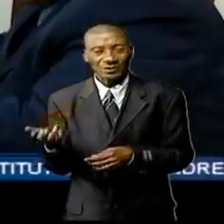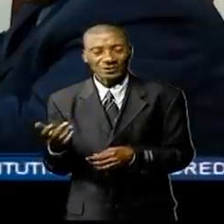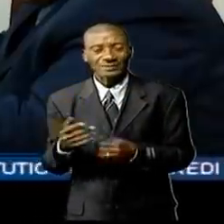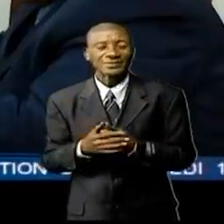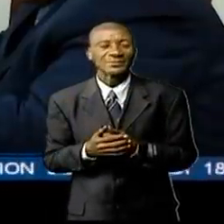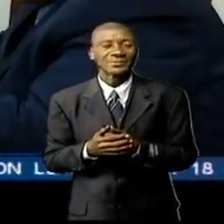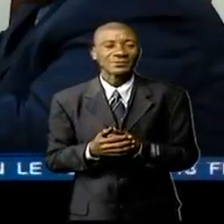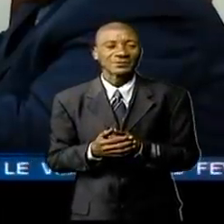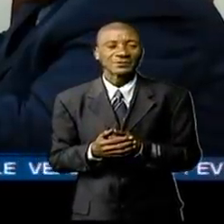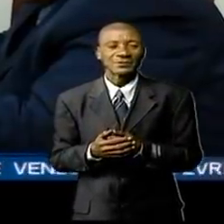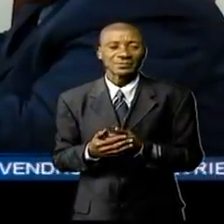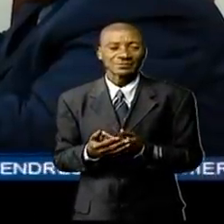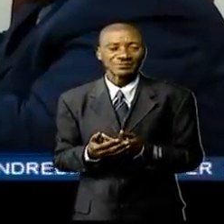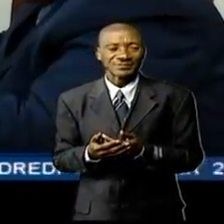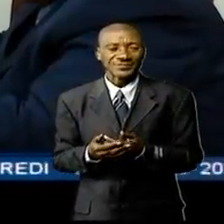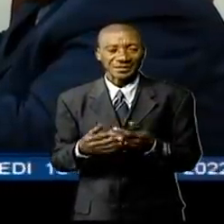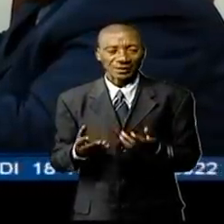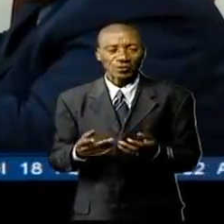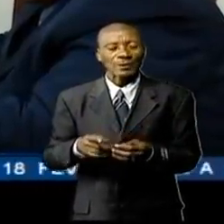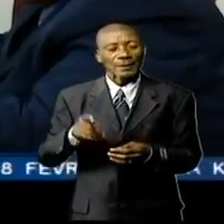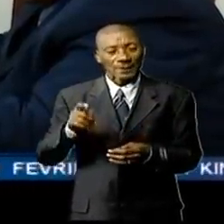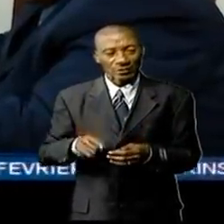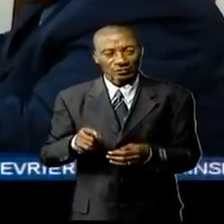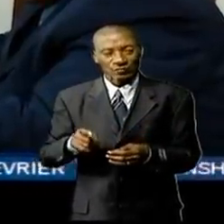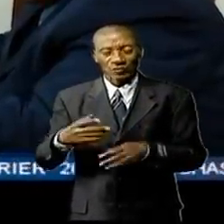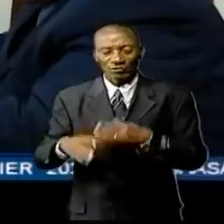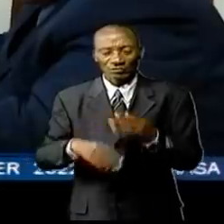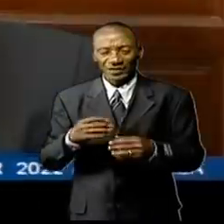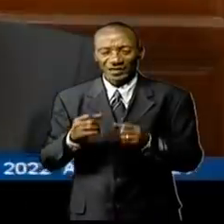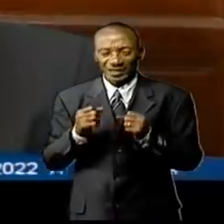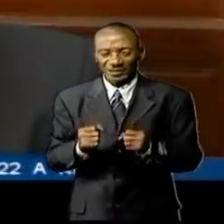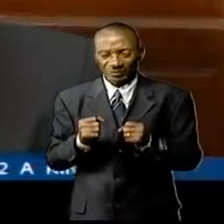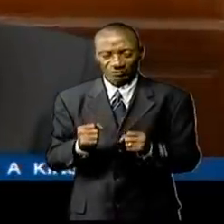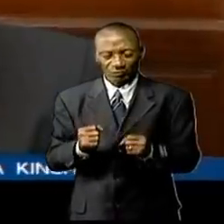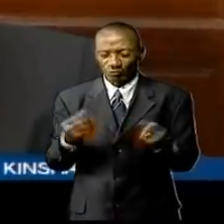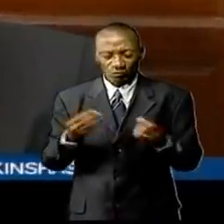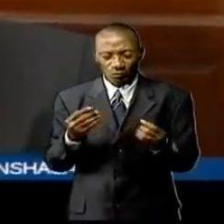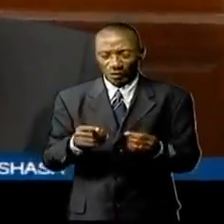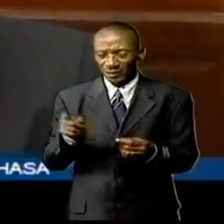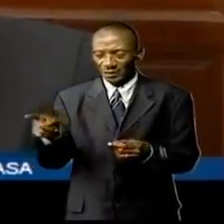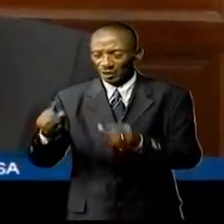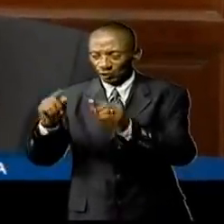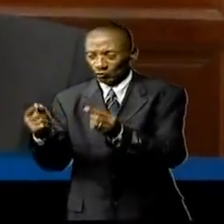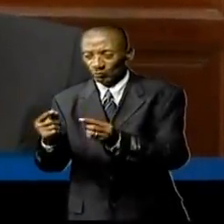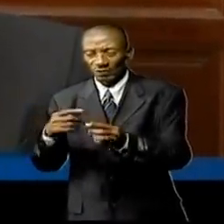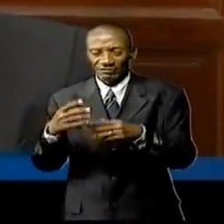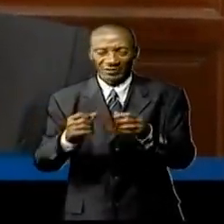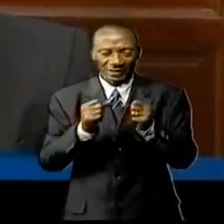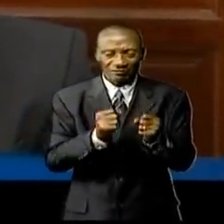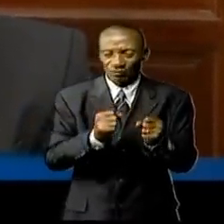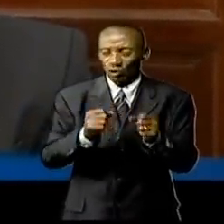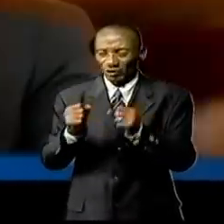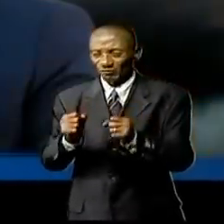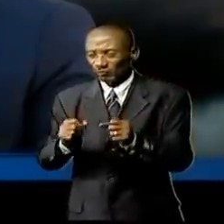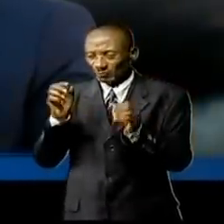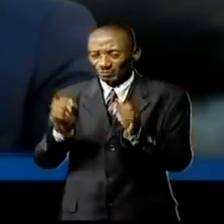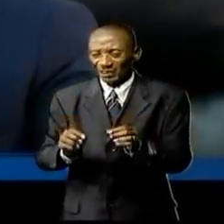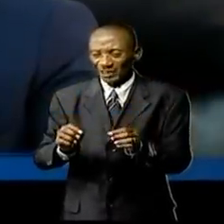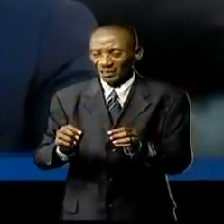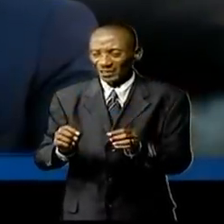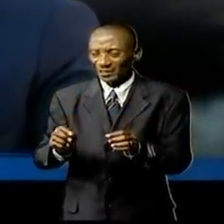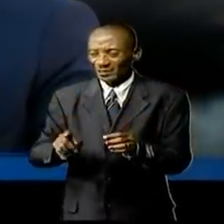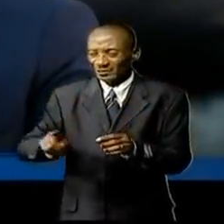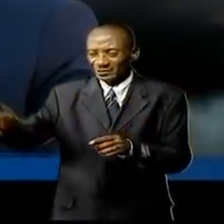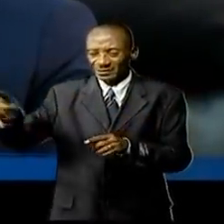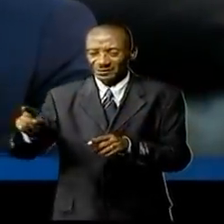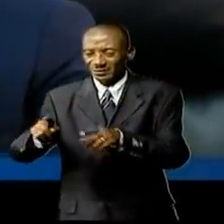déficits de communication, les efforts des uns et des autres sont éparpillés alors qu'ils poursuivent tous un même objectif. Le ministre